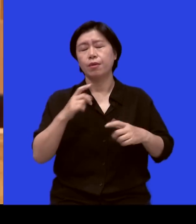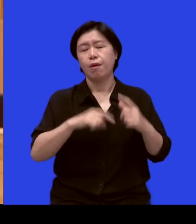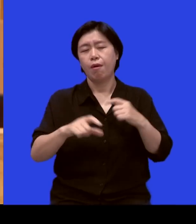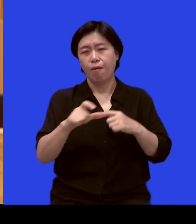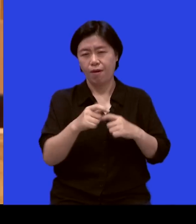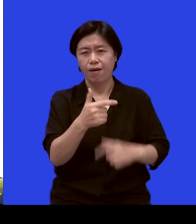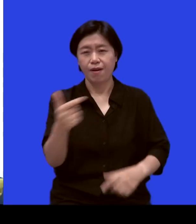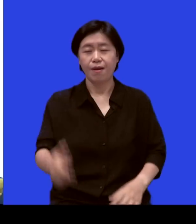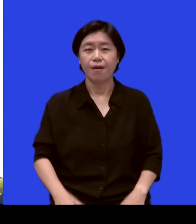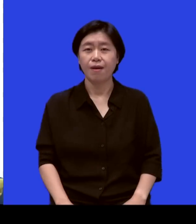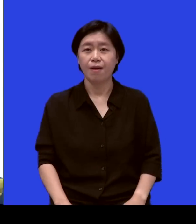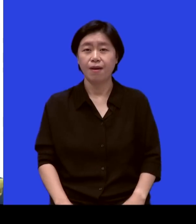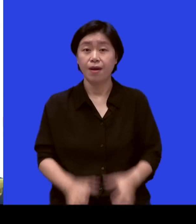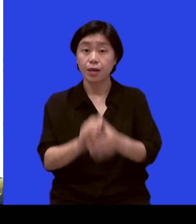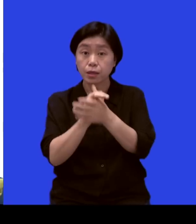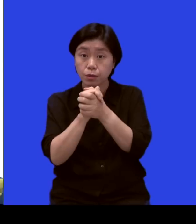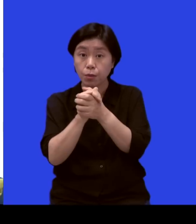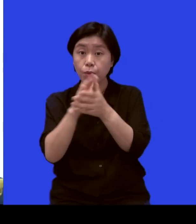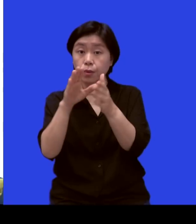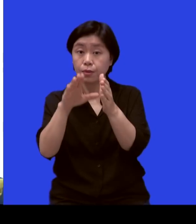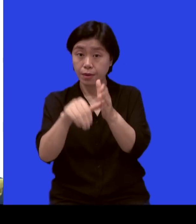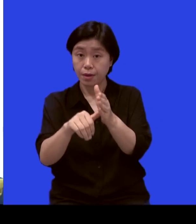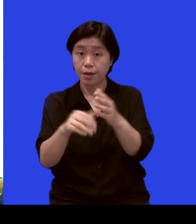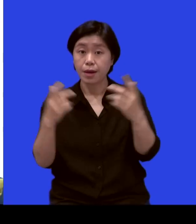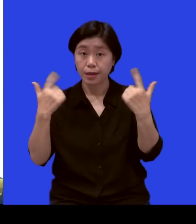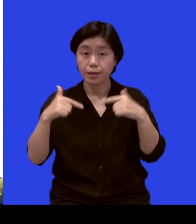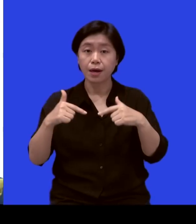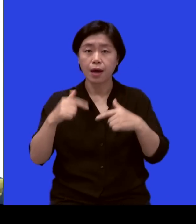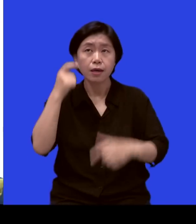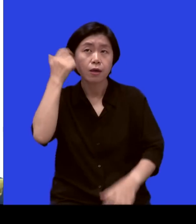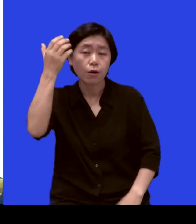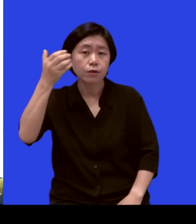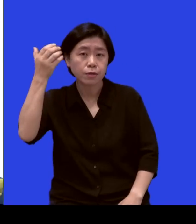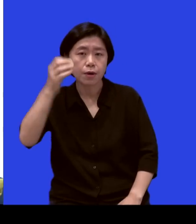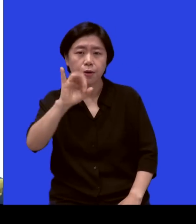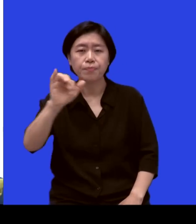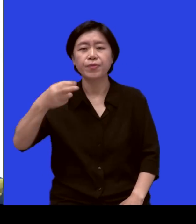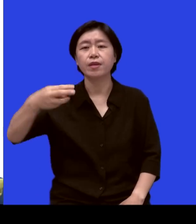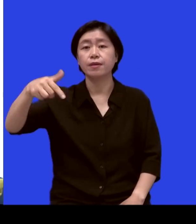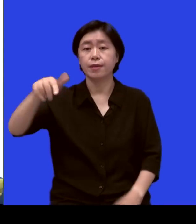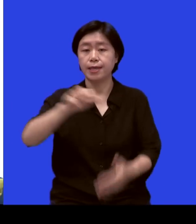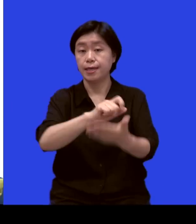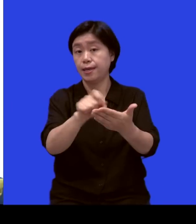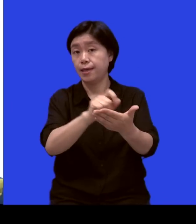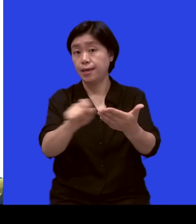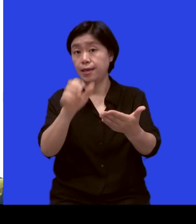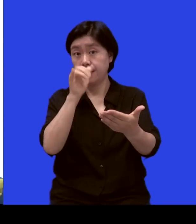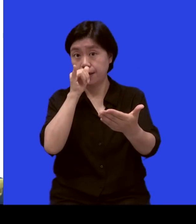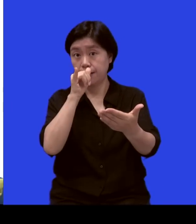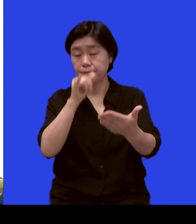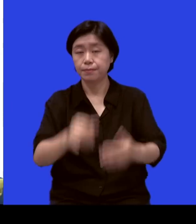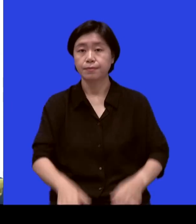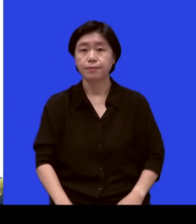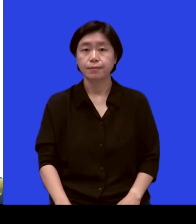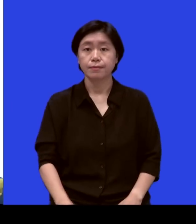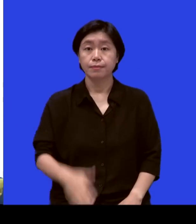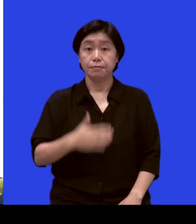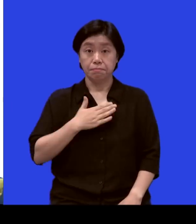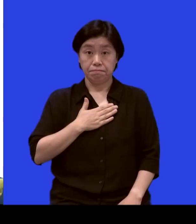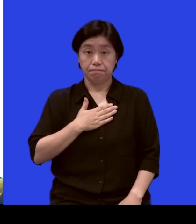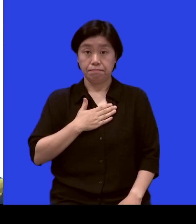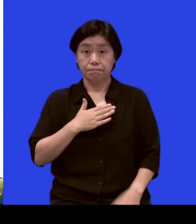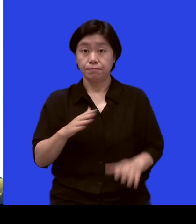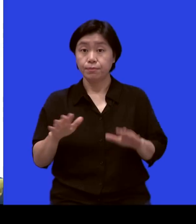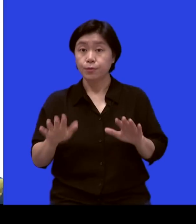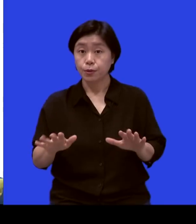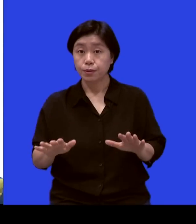기도해도 이제 우리가 매일 영성 일기를 쓰면서 기도회를 하는데 그 기도회를 할 때에 내가 어떤